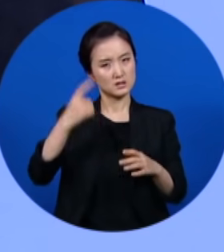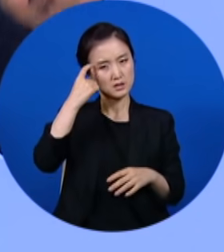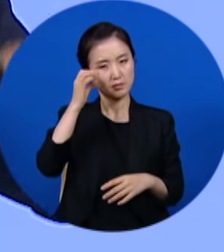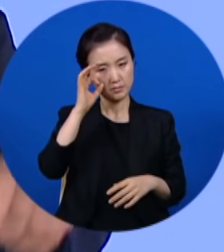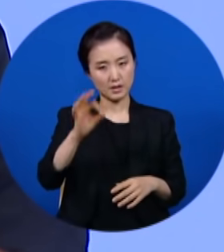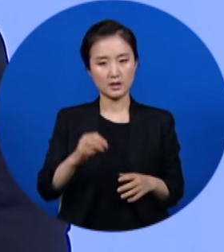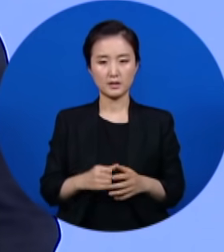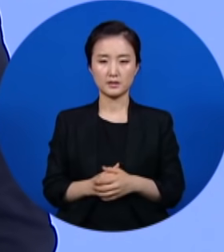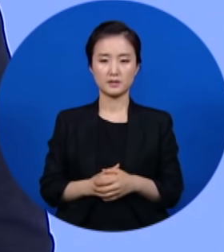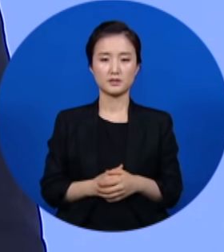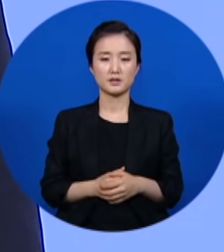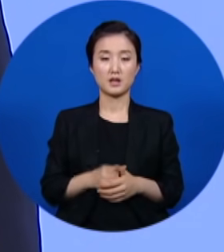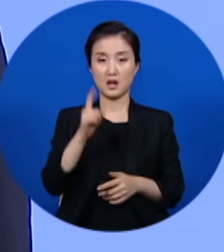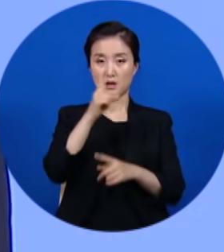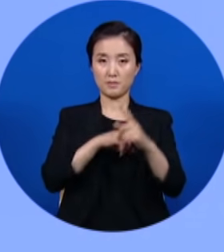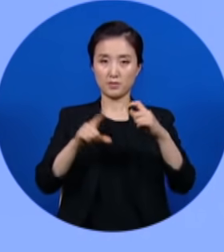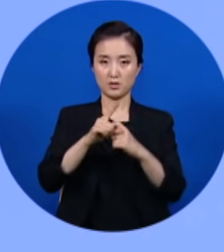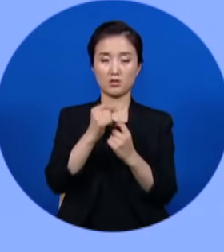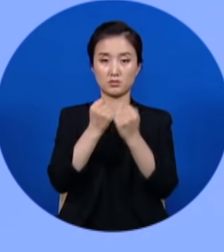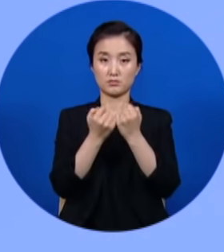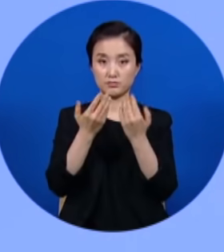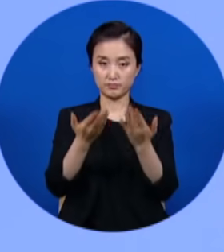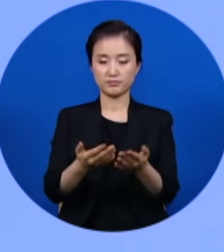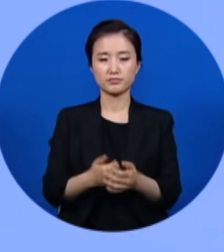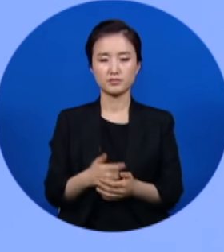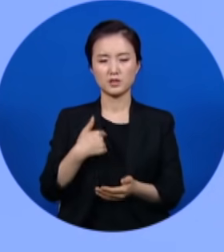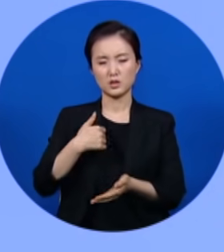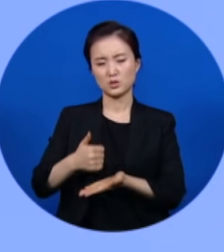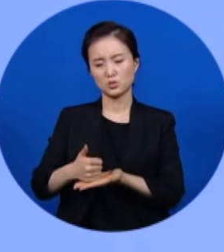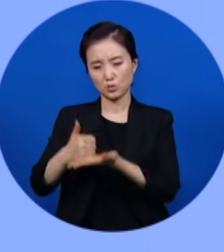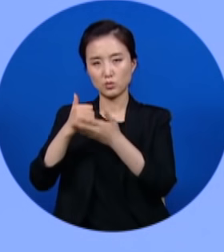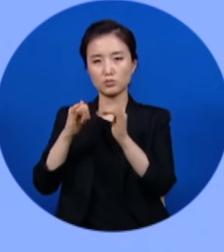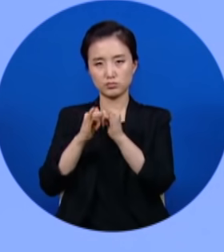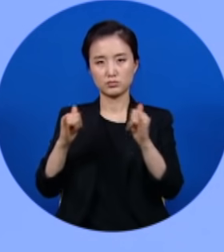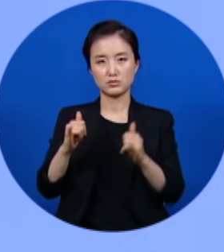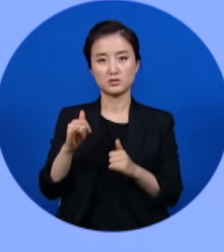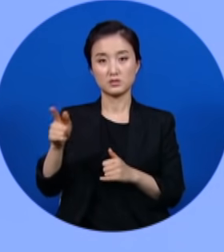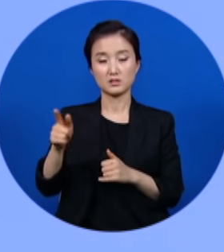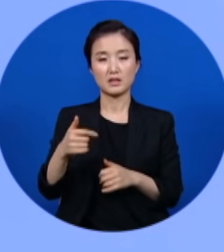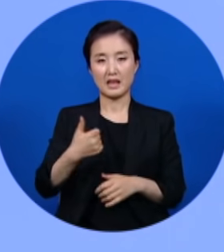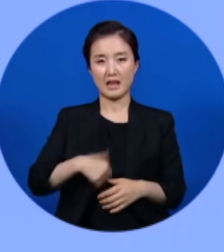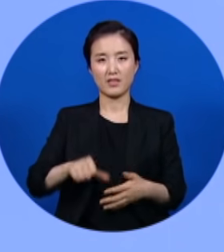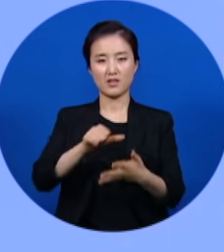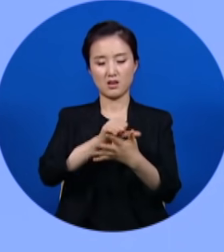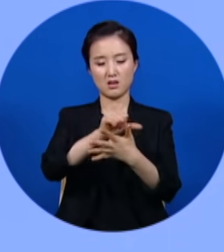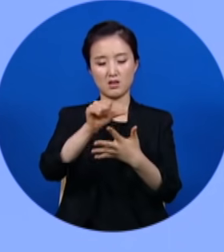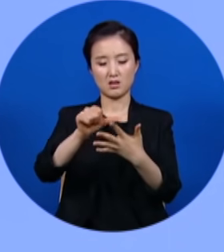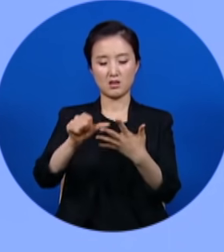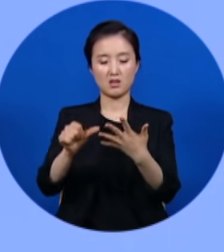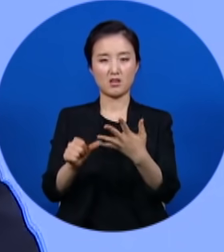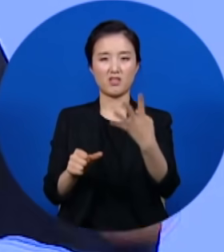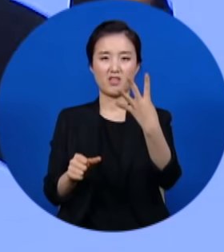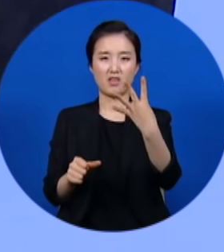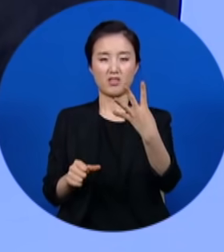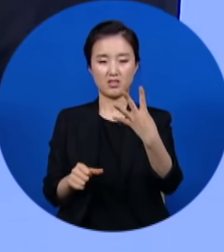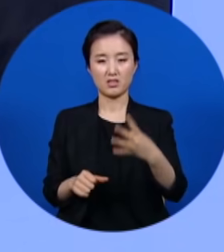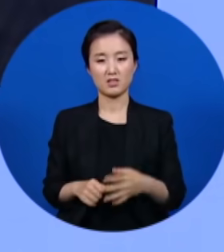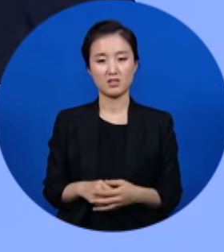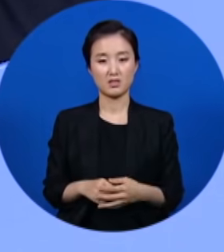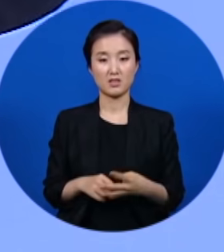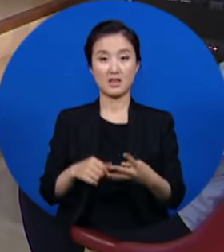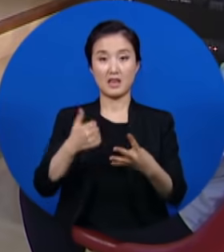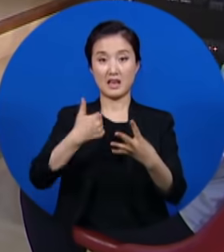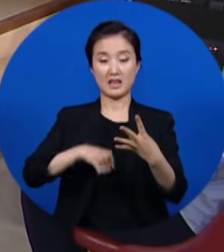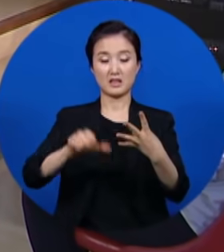앞에 하나 만들겠습니다 제가 존경하는 분이 있는데 아들이 4명 이거든요 아들램 에이번 존경 해야죠 둘째